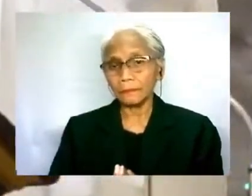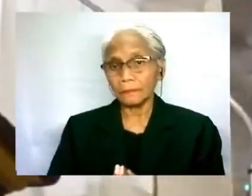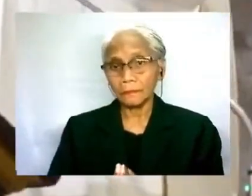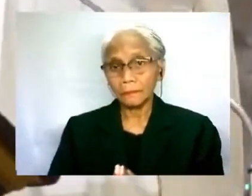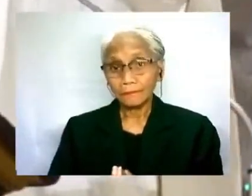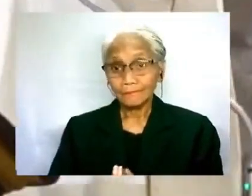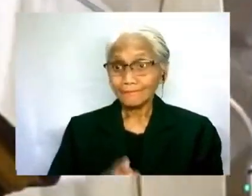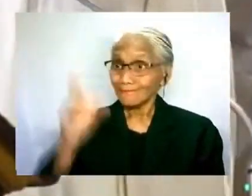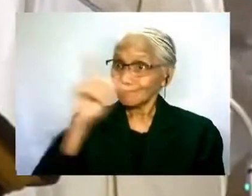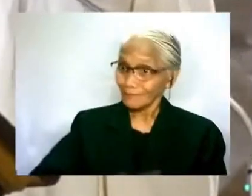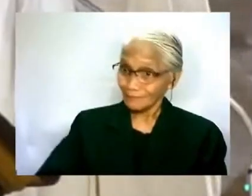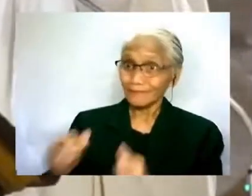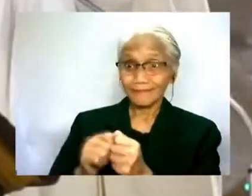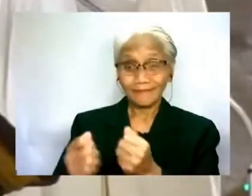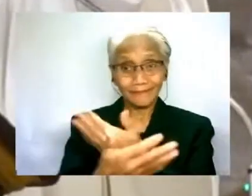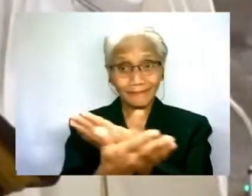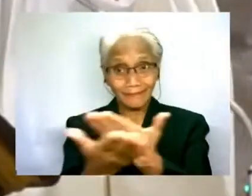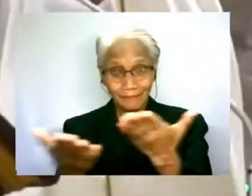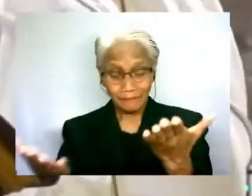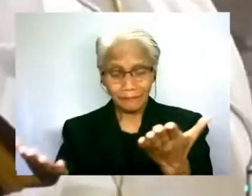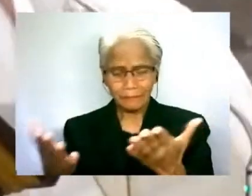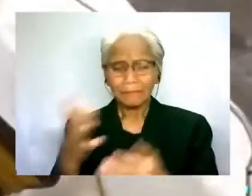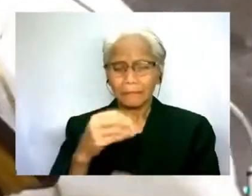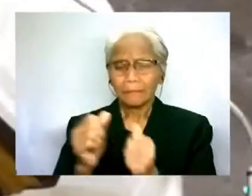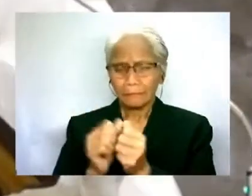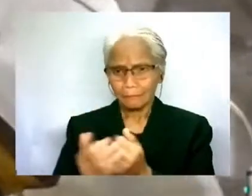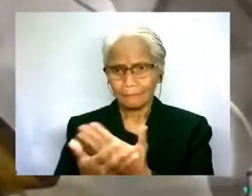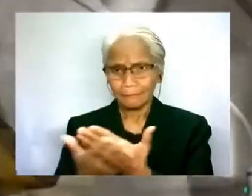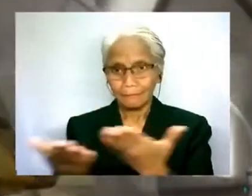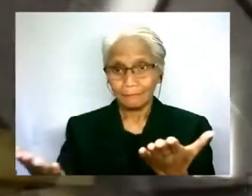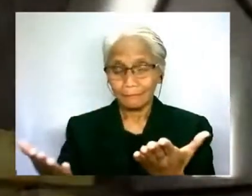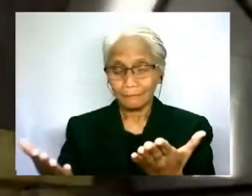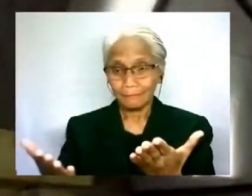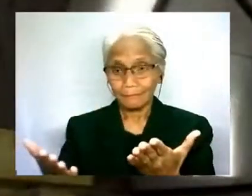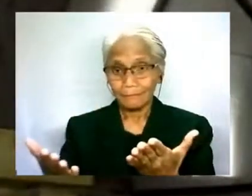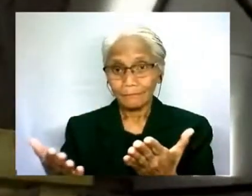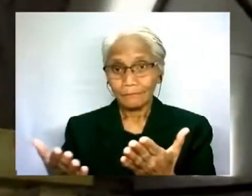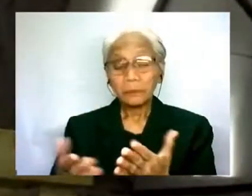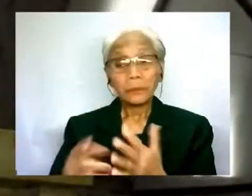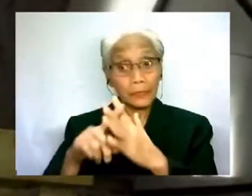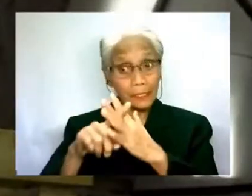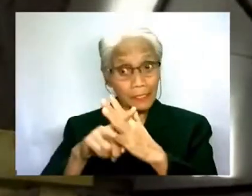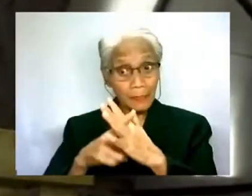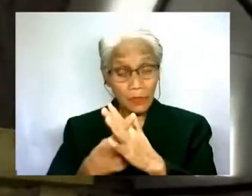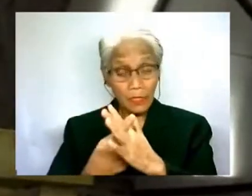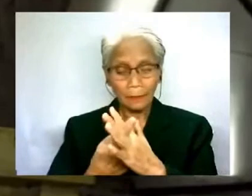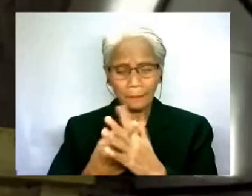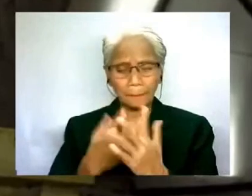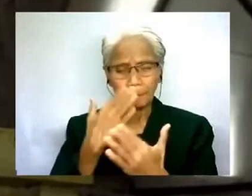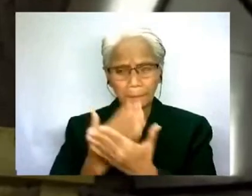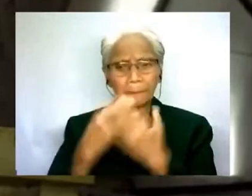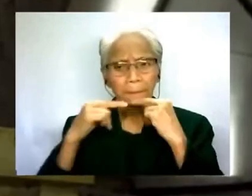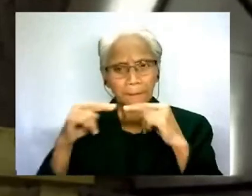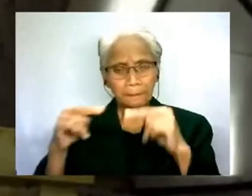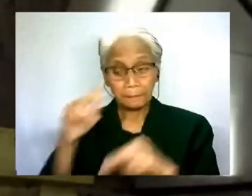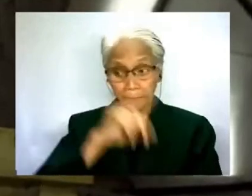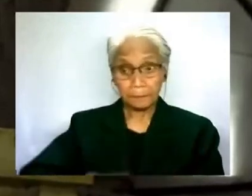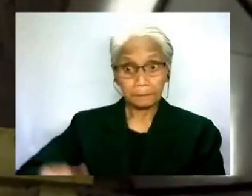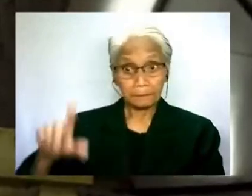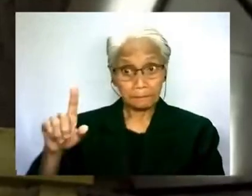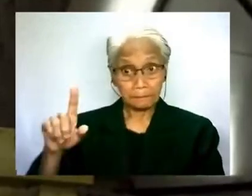Sumainyo ang Panginoon. At sumaiyo rin. Ang simula ng mabuting balita ng Panginoon ayon